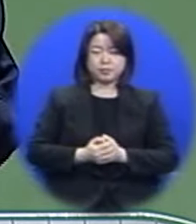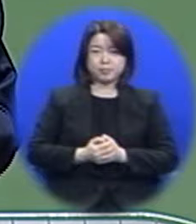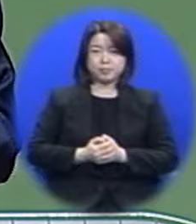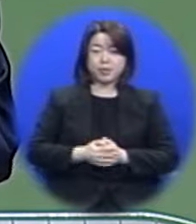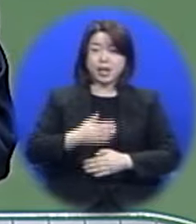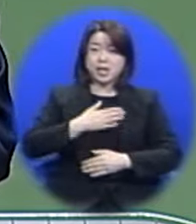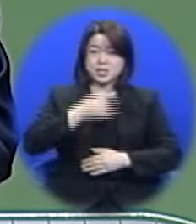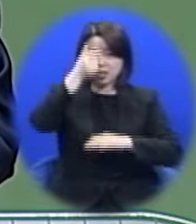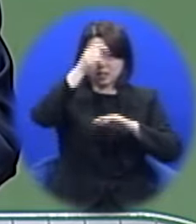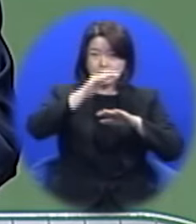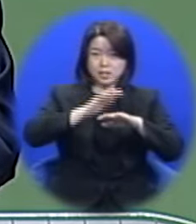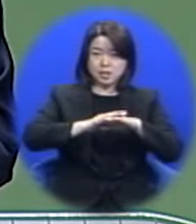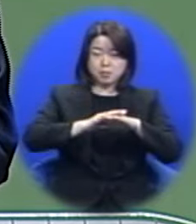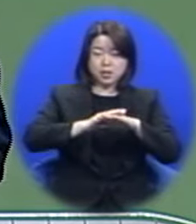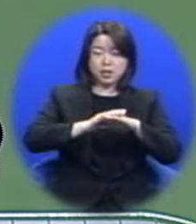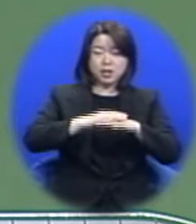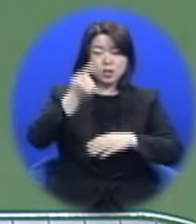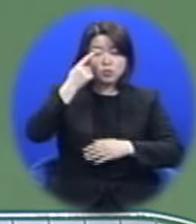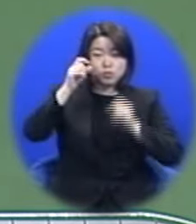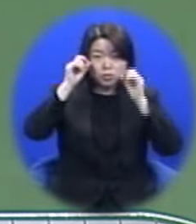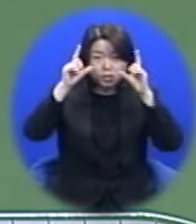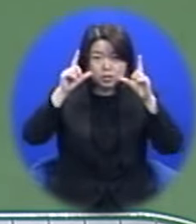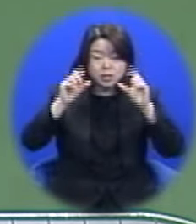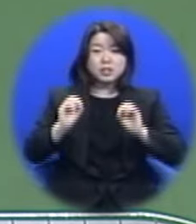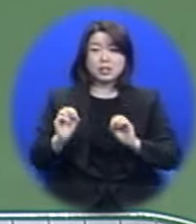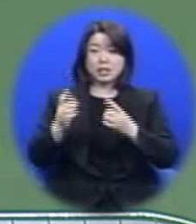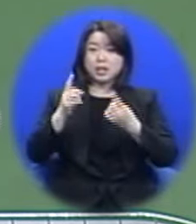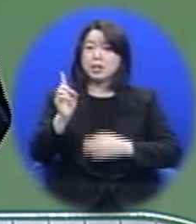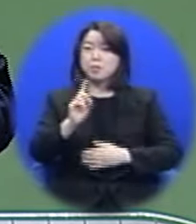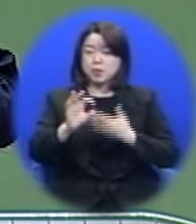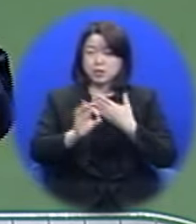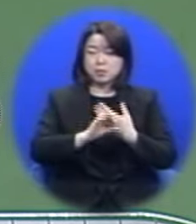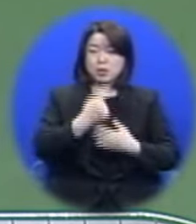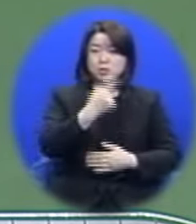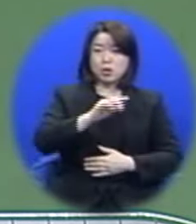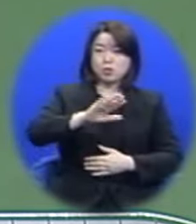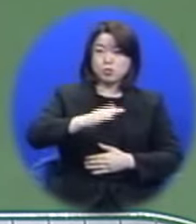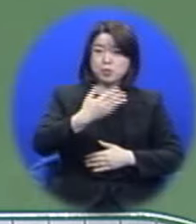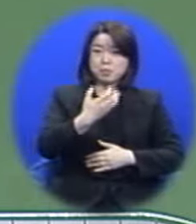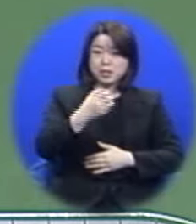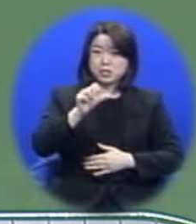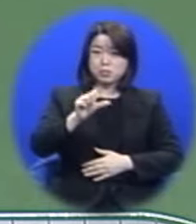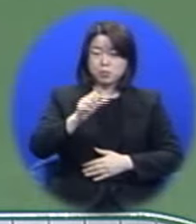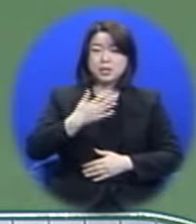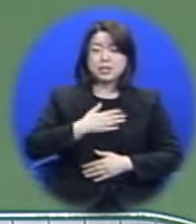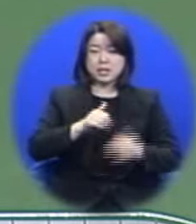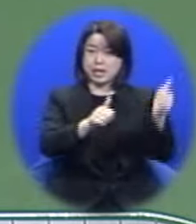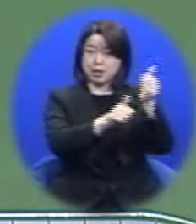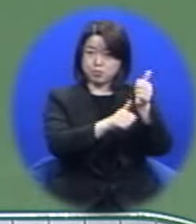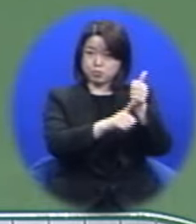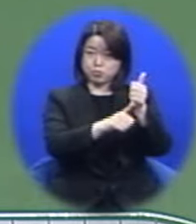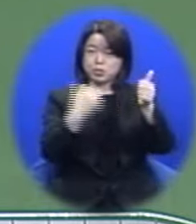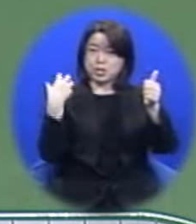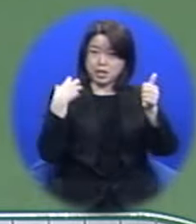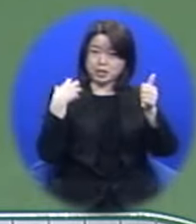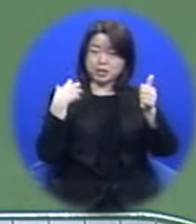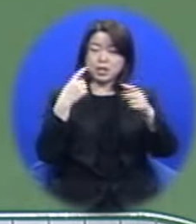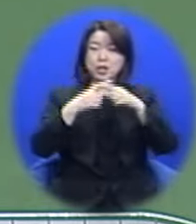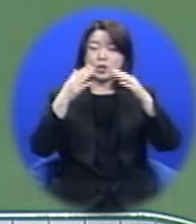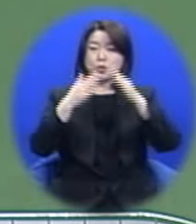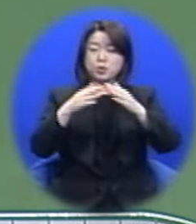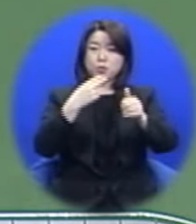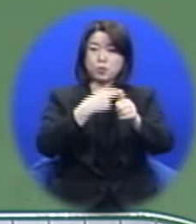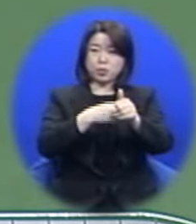제가 예배에 눈이 뜨인 계기는 1985년 제가 부목사로 있으면서 교회 학교를 담당하고